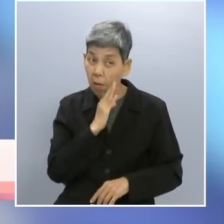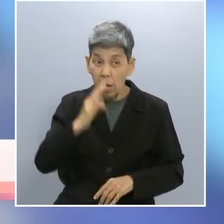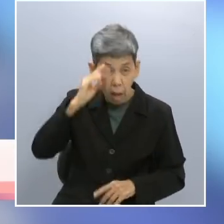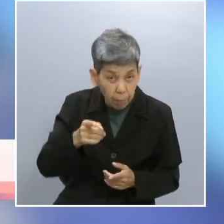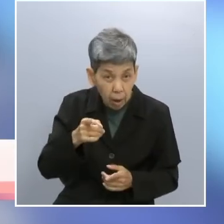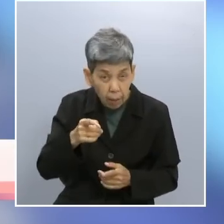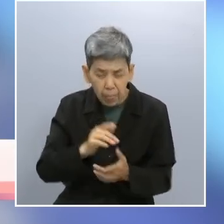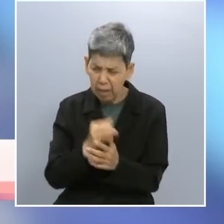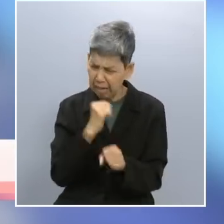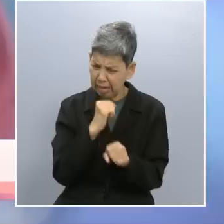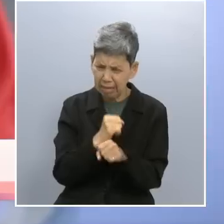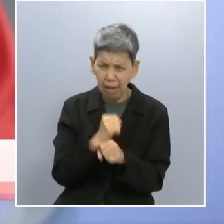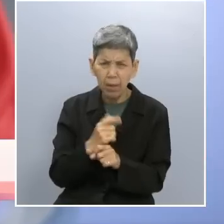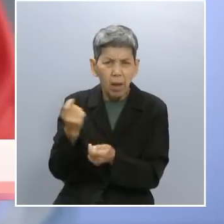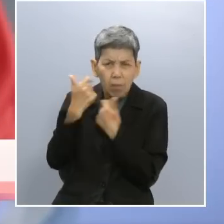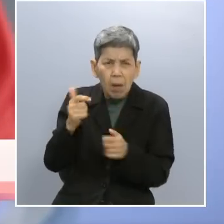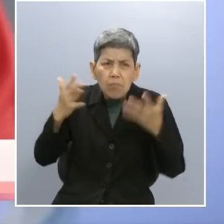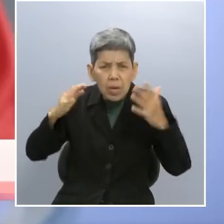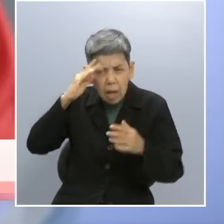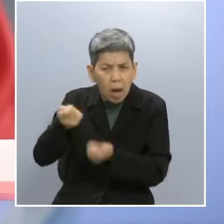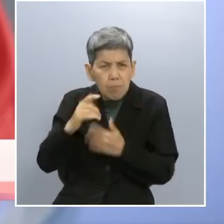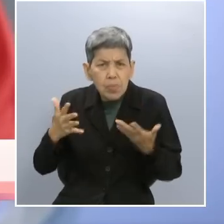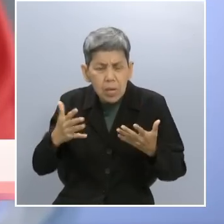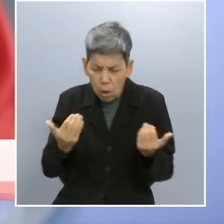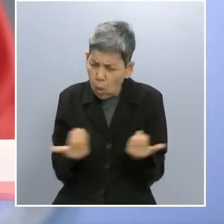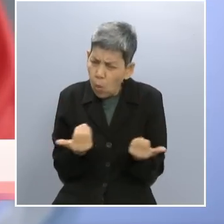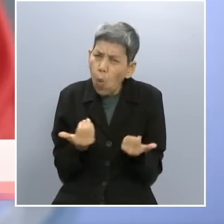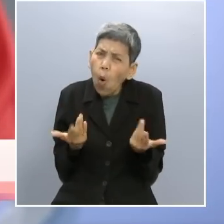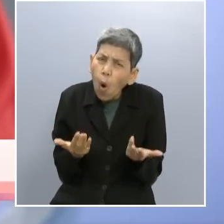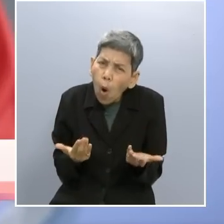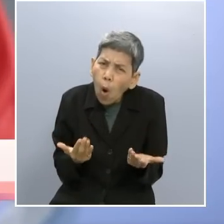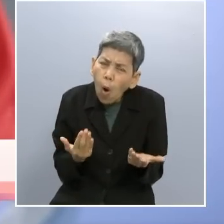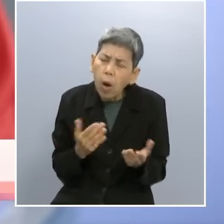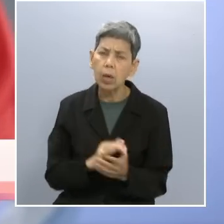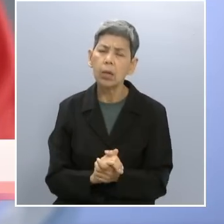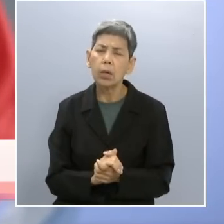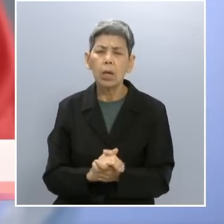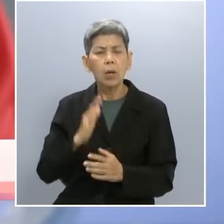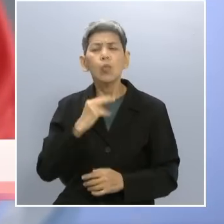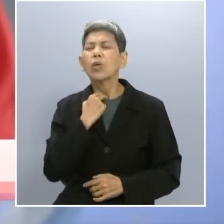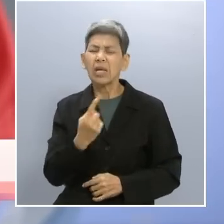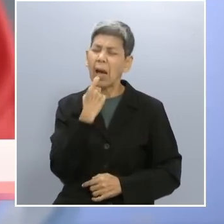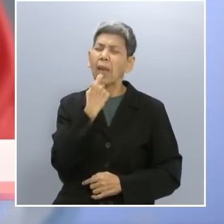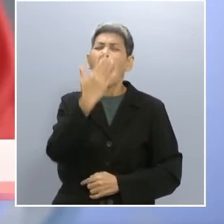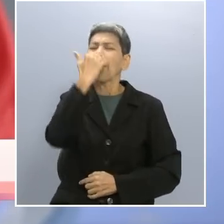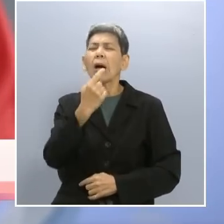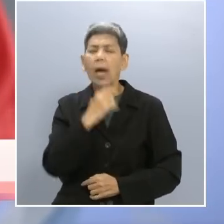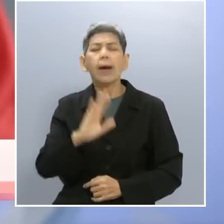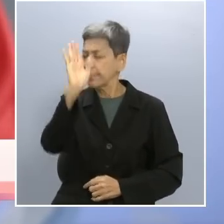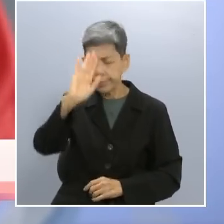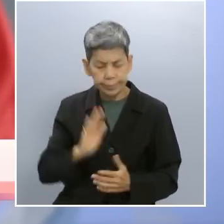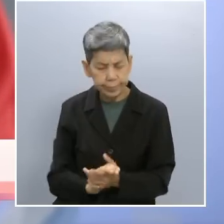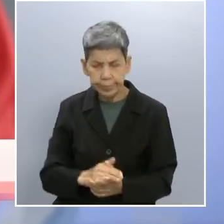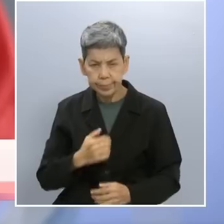ทำไมถึงไม่ได้สวัสดิการของทหารลูกก็รออยู่นู่นนี่นั่นจักรวาลถามอยู่นั่นน่ะเอางี้แล้วกัน